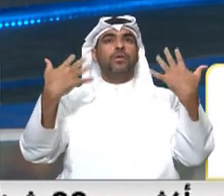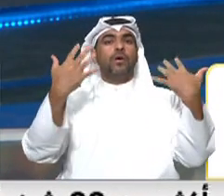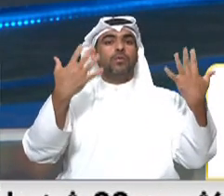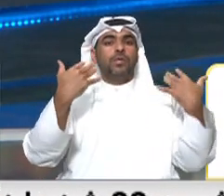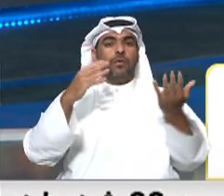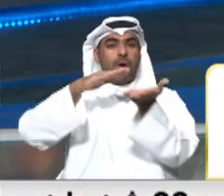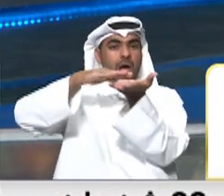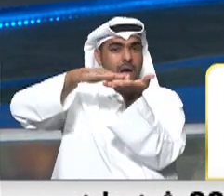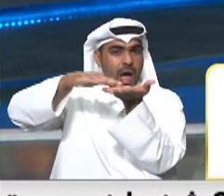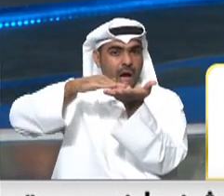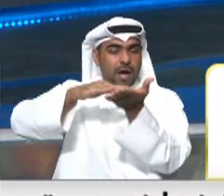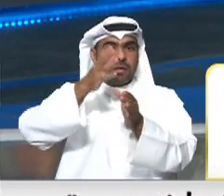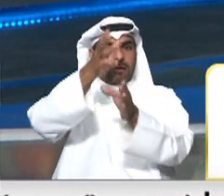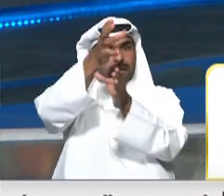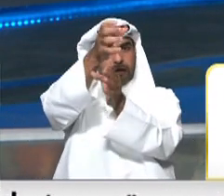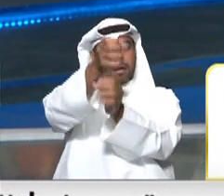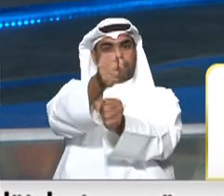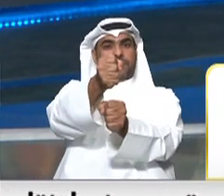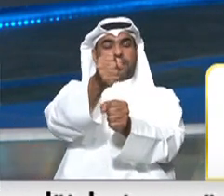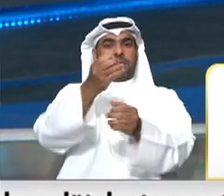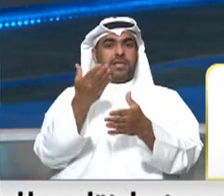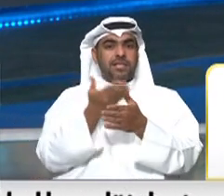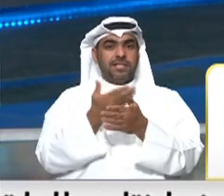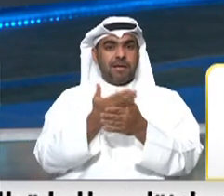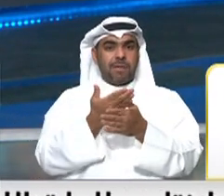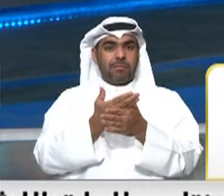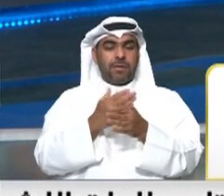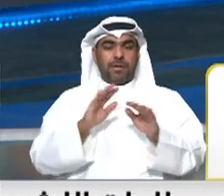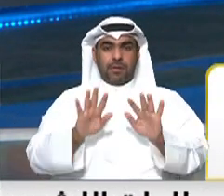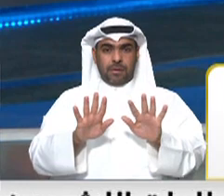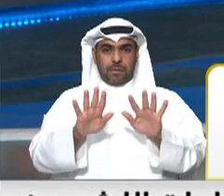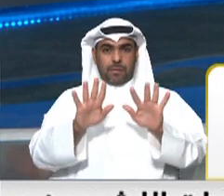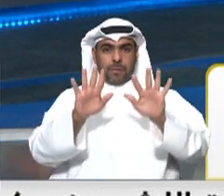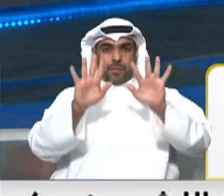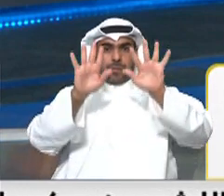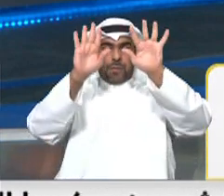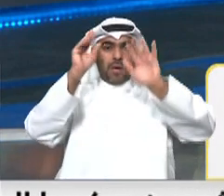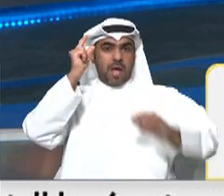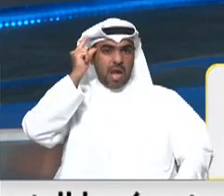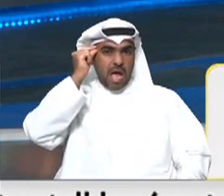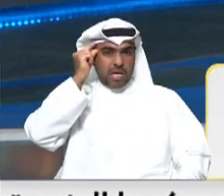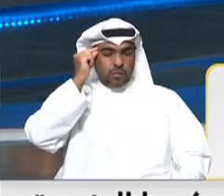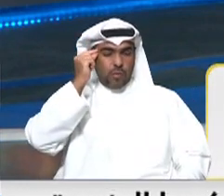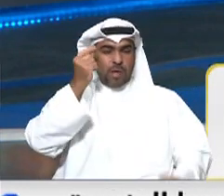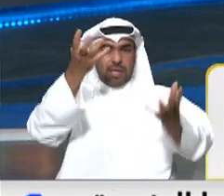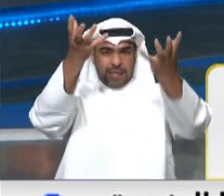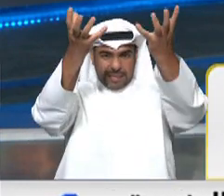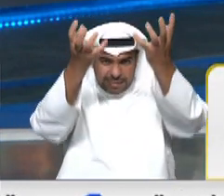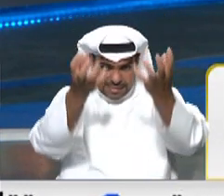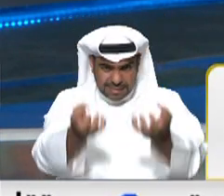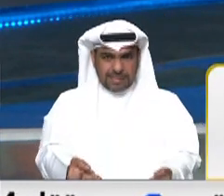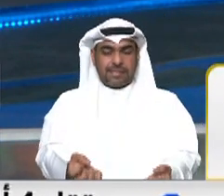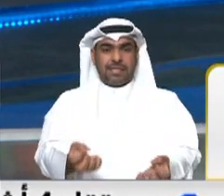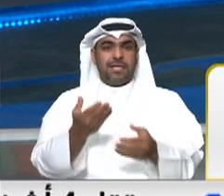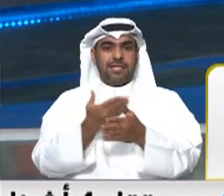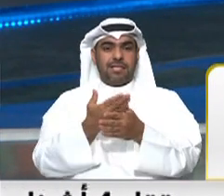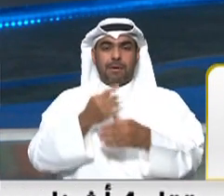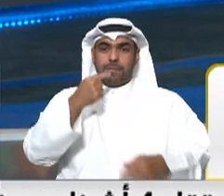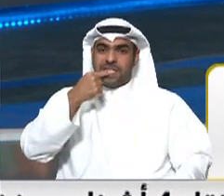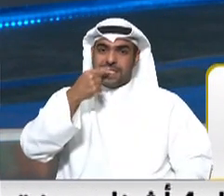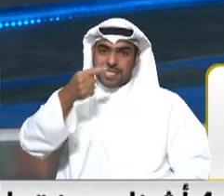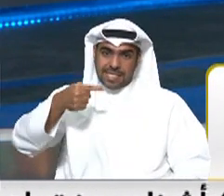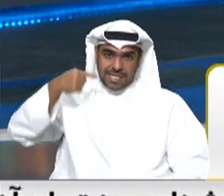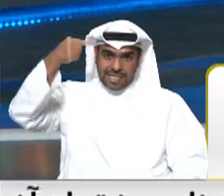الحكومات على زياده طموحها المناخي قبل حلول الموعد الحاسم العام المقبل لتقديم خطط